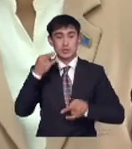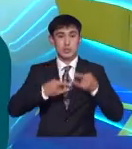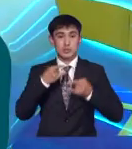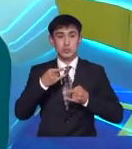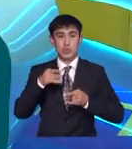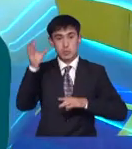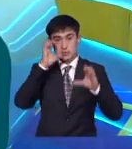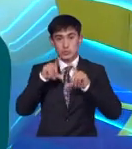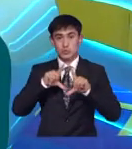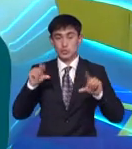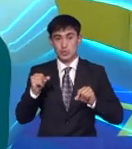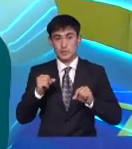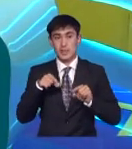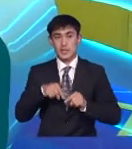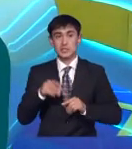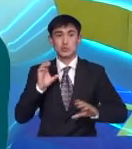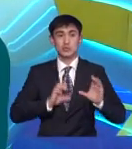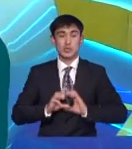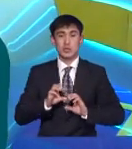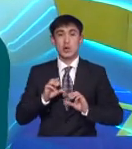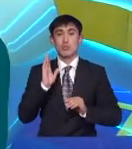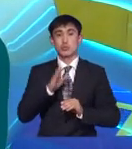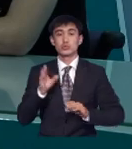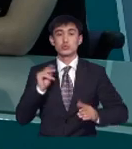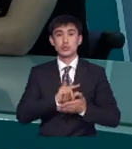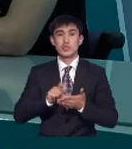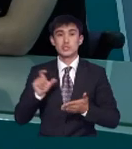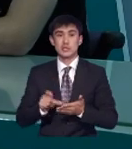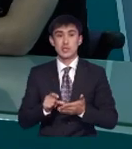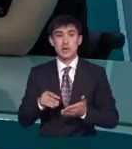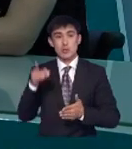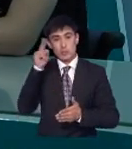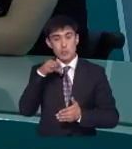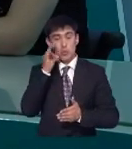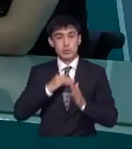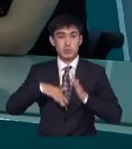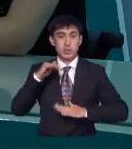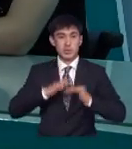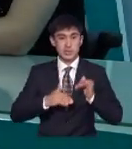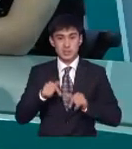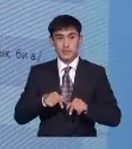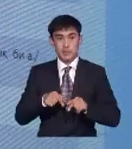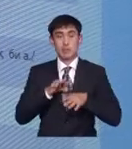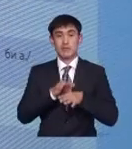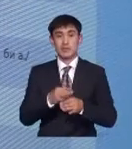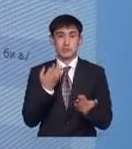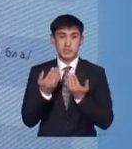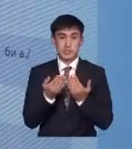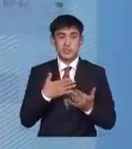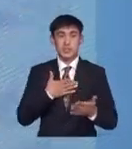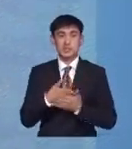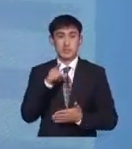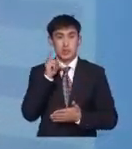телестудии образовательного учреждения, где студенты, будущие журналисты, приобретают практические навыки, проводя беседы с